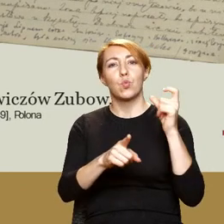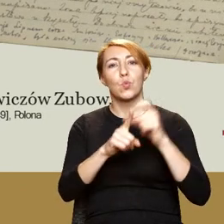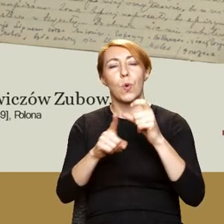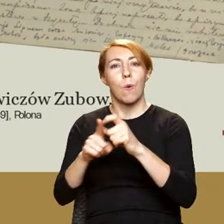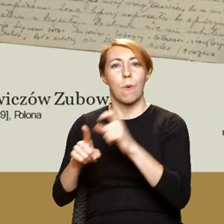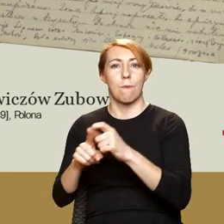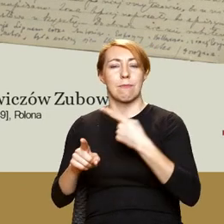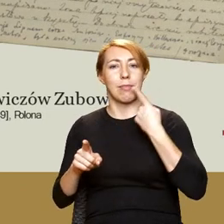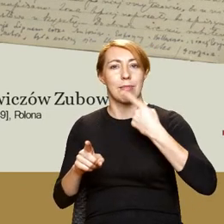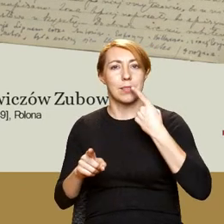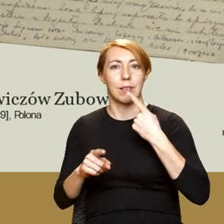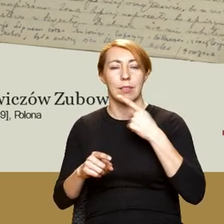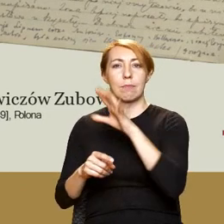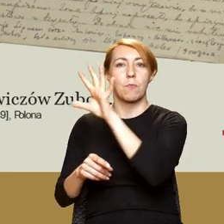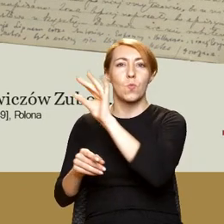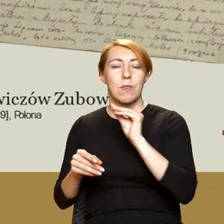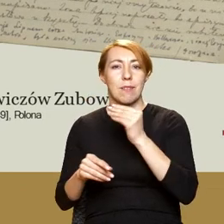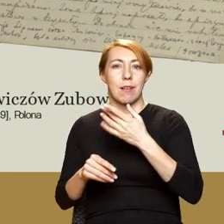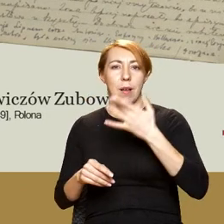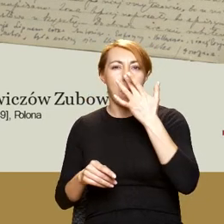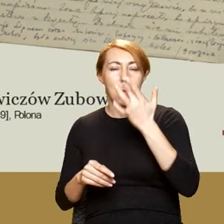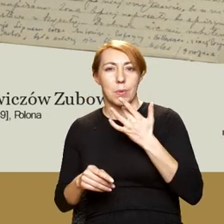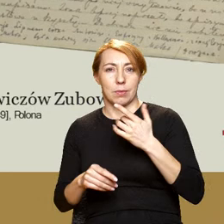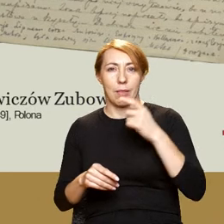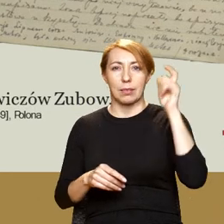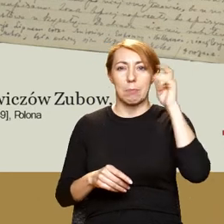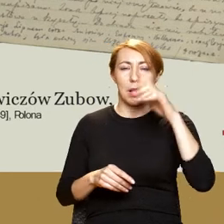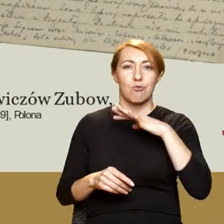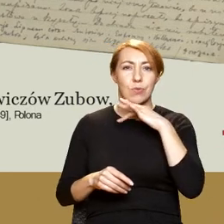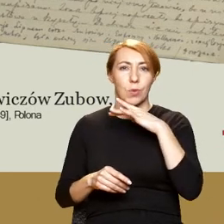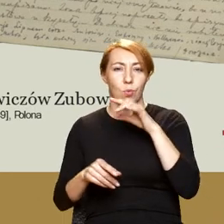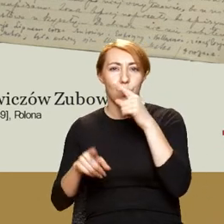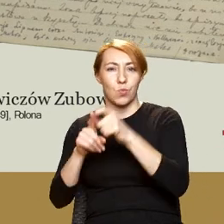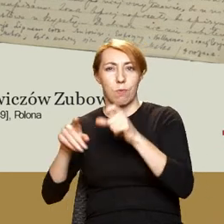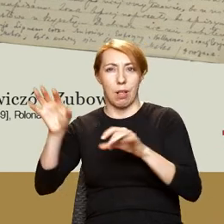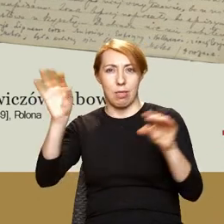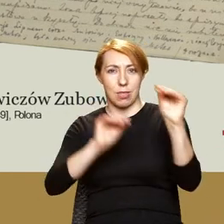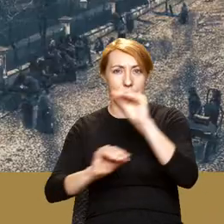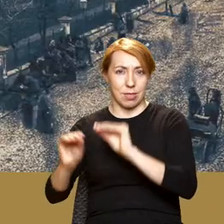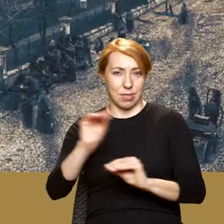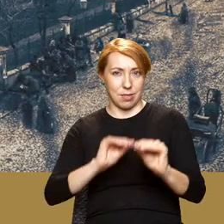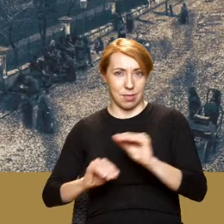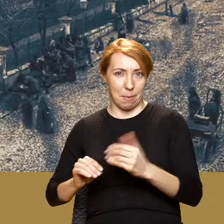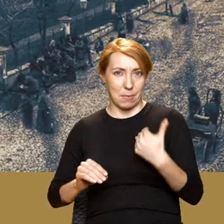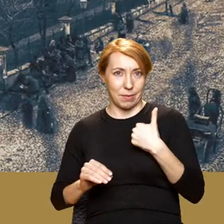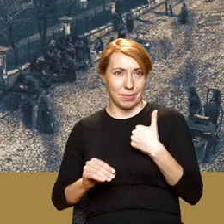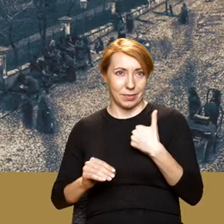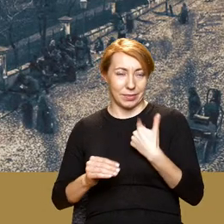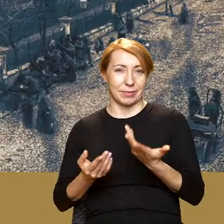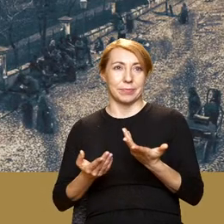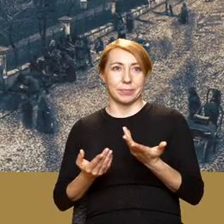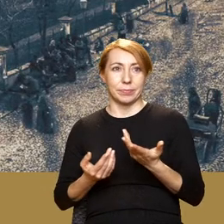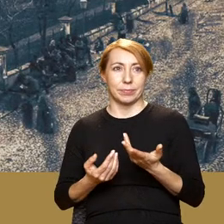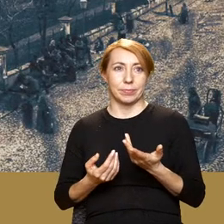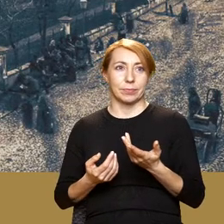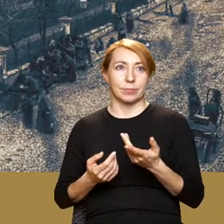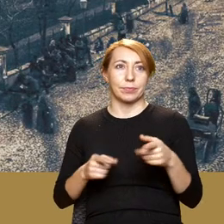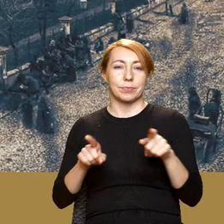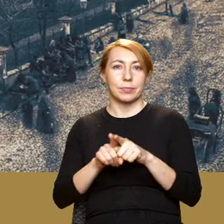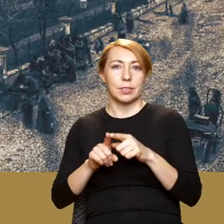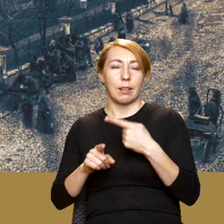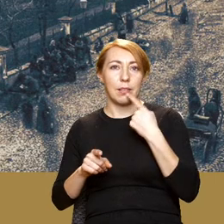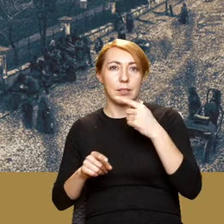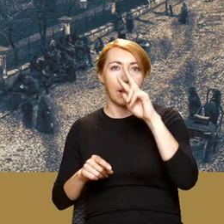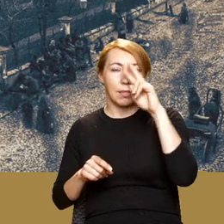zachowaniem naleciałości z języka rosyjskiego, niemieckiego, żydowskiego, z jidysz i w ogóle właściwie oczywiście